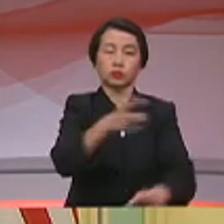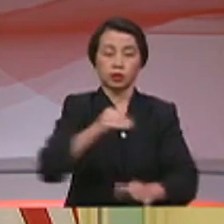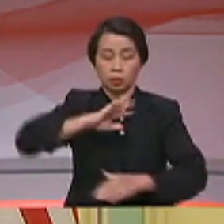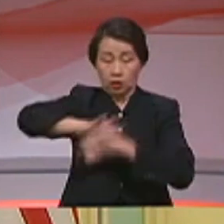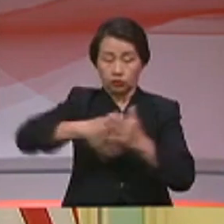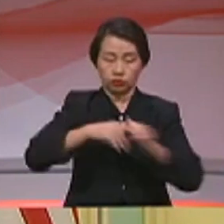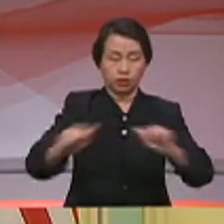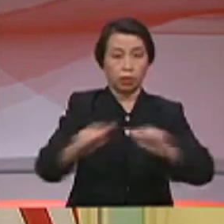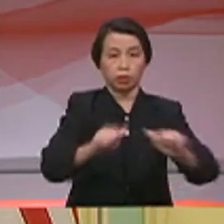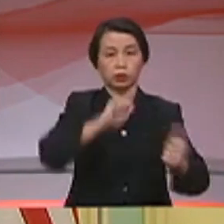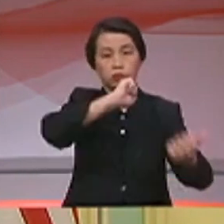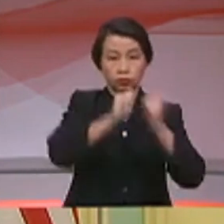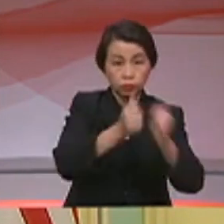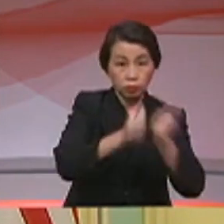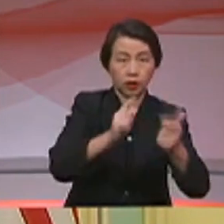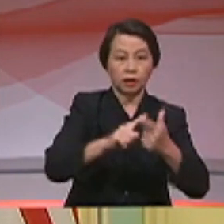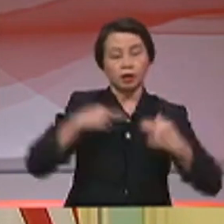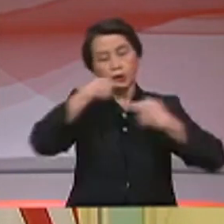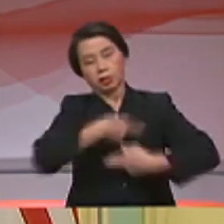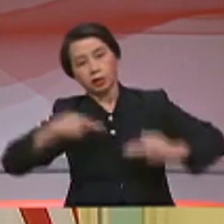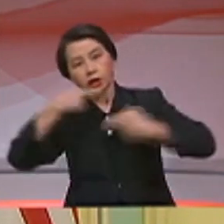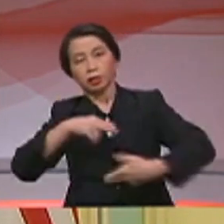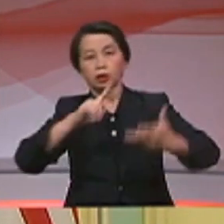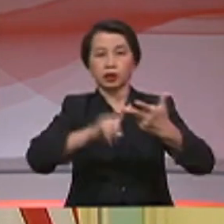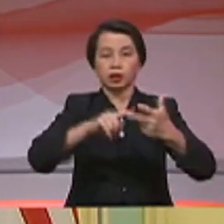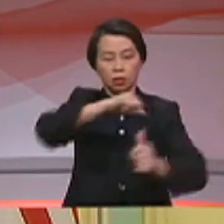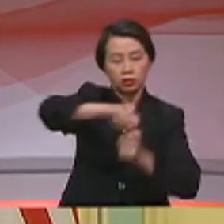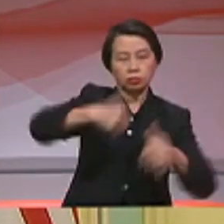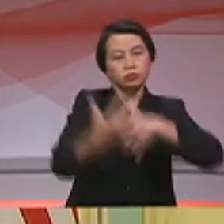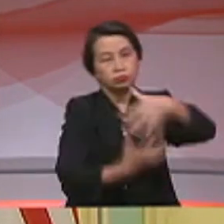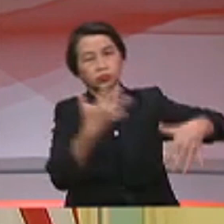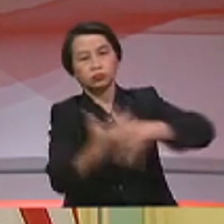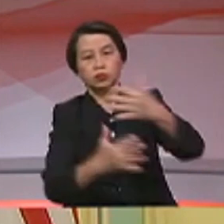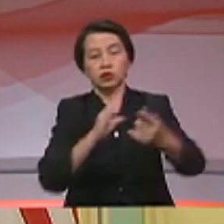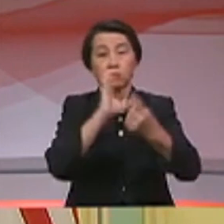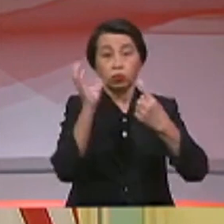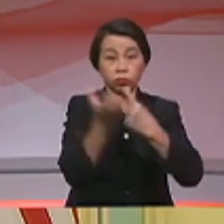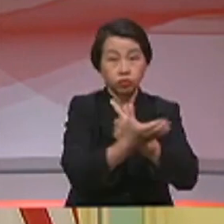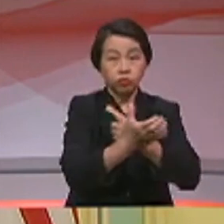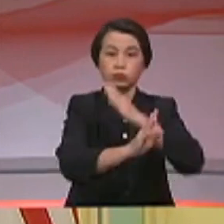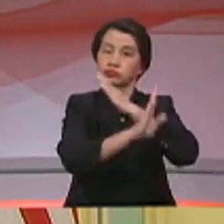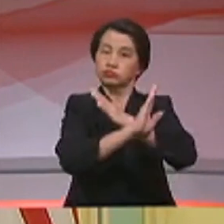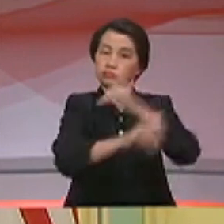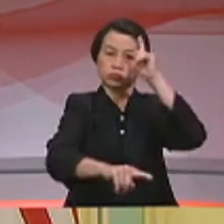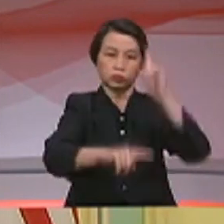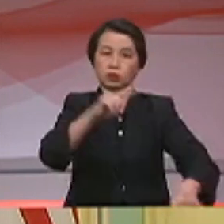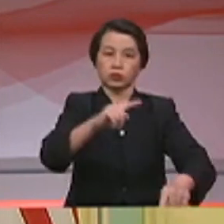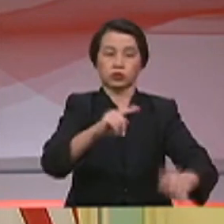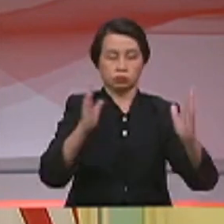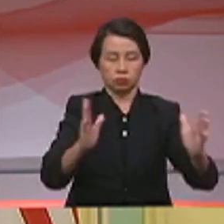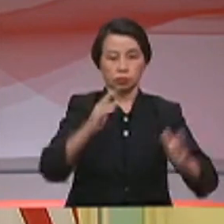semua aktiviti sukan, rekreasi, sosial dan budaya adalah dilarang sepanjang tempoh